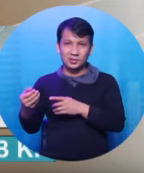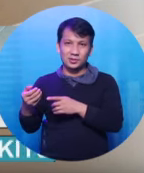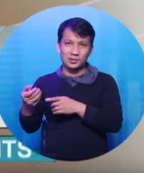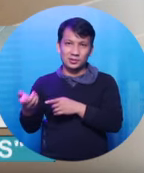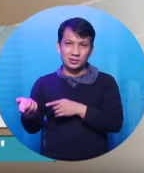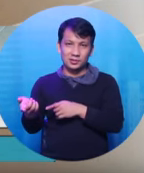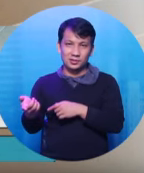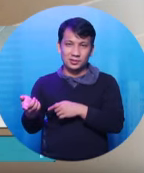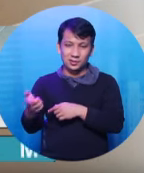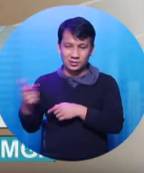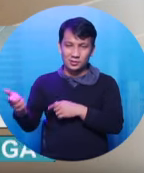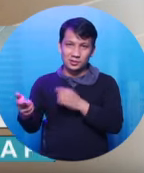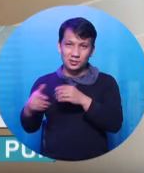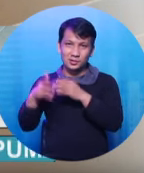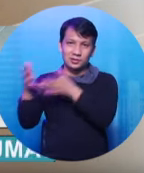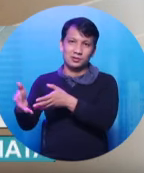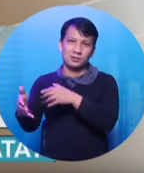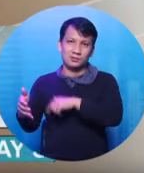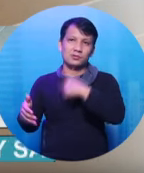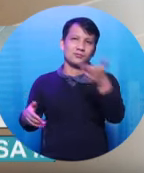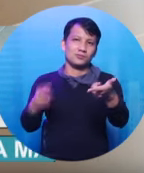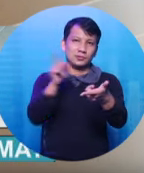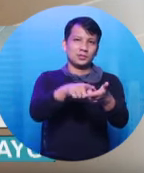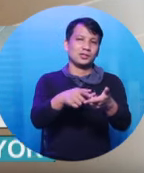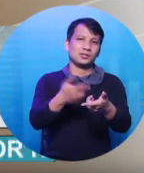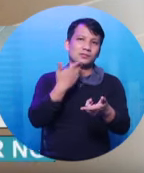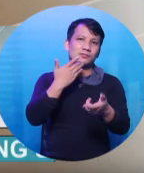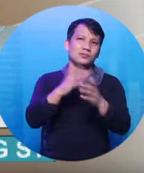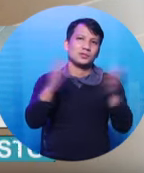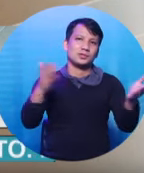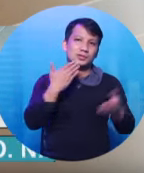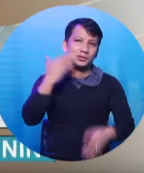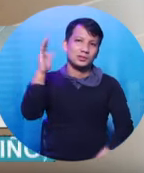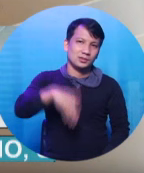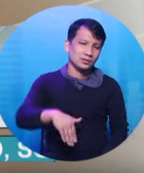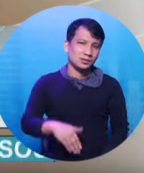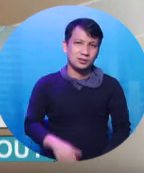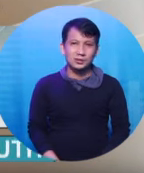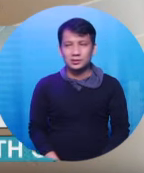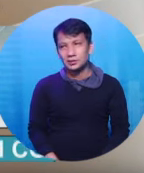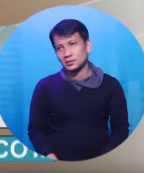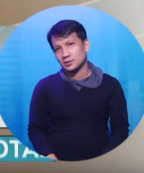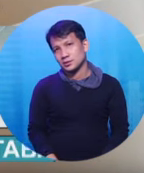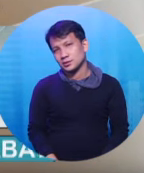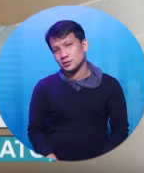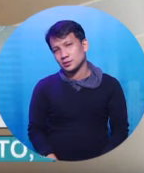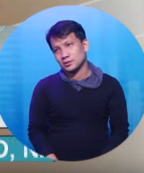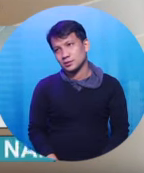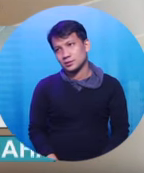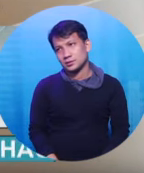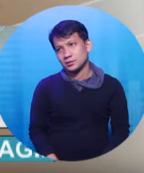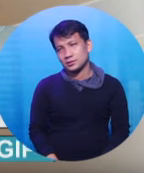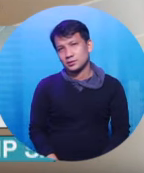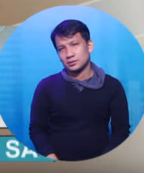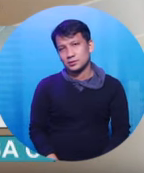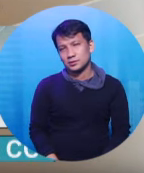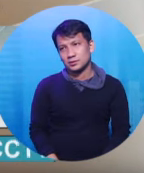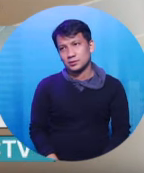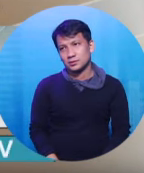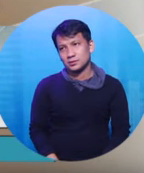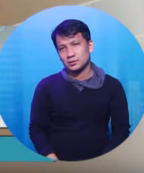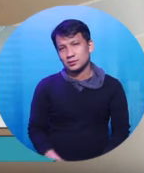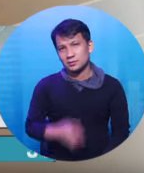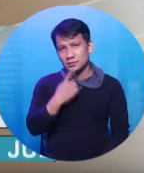ka mas matindi pa. Mayroon na po niyan ako lamad sa braso na tinagayan ni Tyrone. O itakpan ng tatay